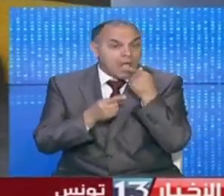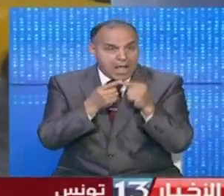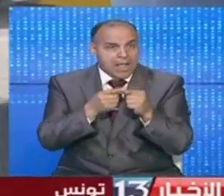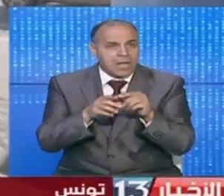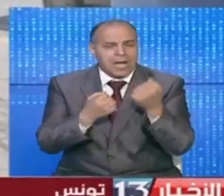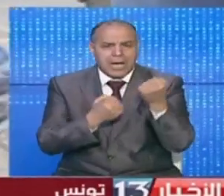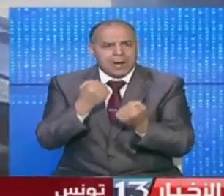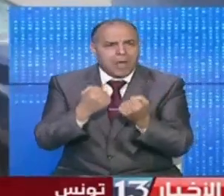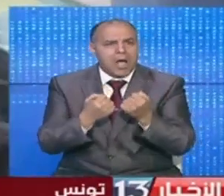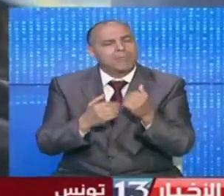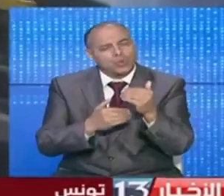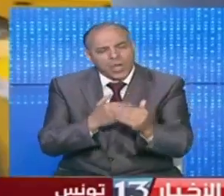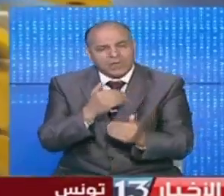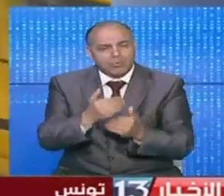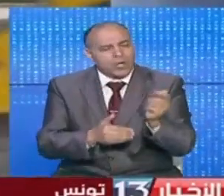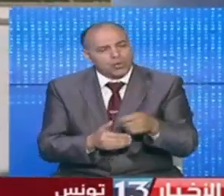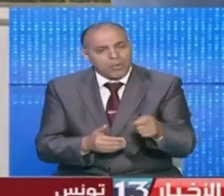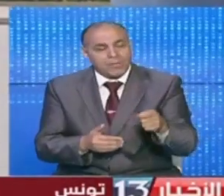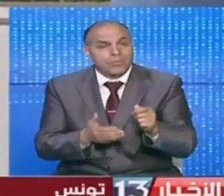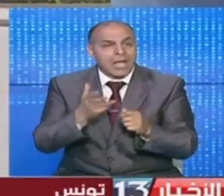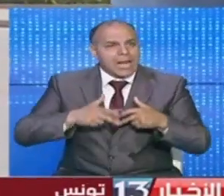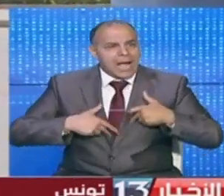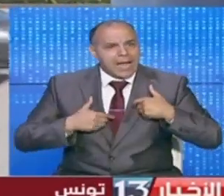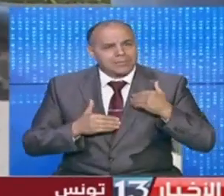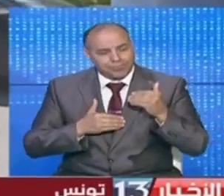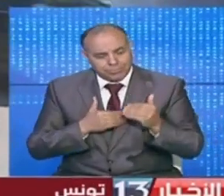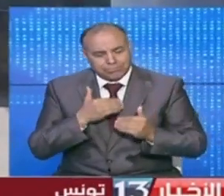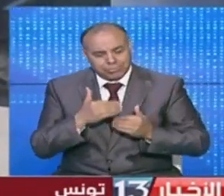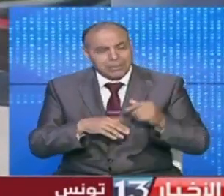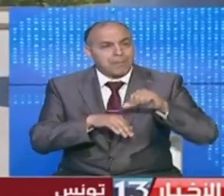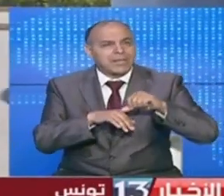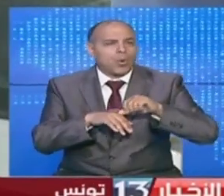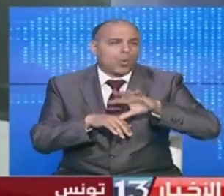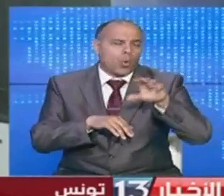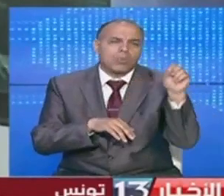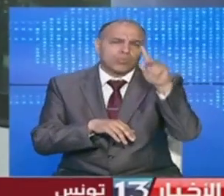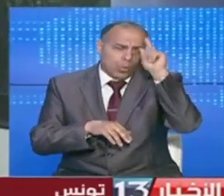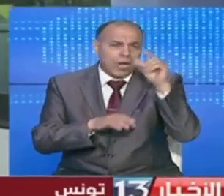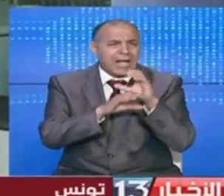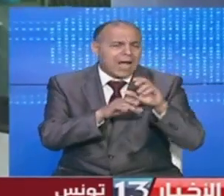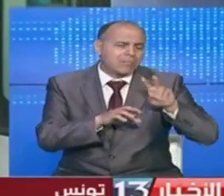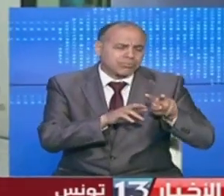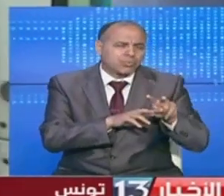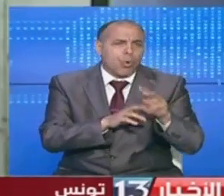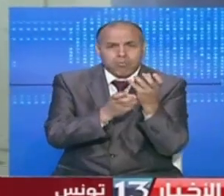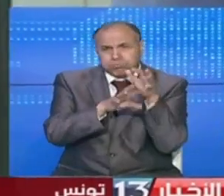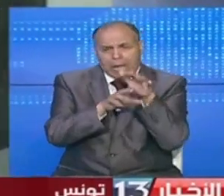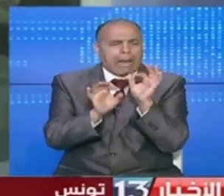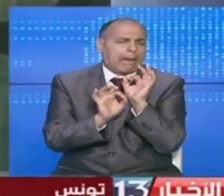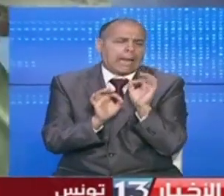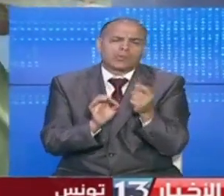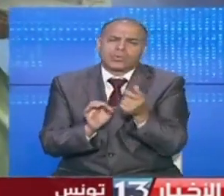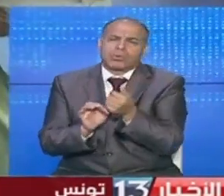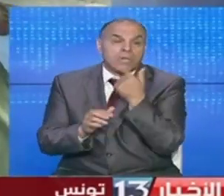حركة المرور سلسة بشكل طبيعي، والحياة بدأت تدب في المدينة ووسائل النقل غير مكتظة بالمسافرين